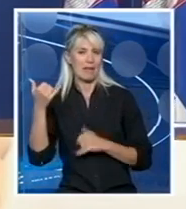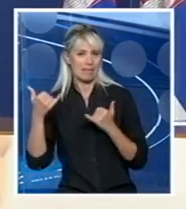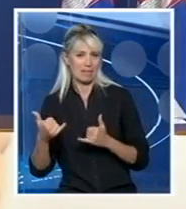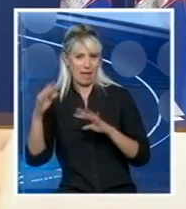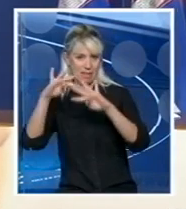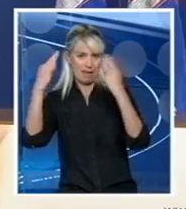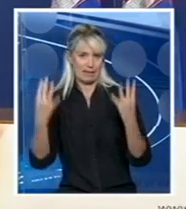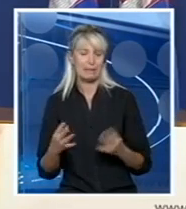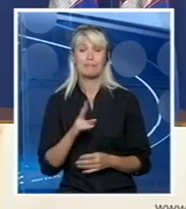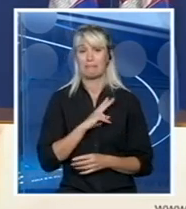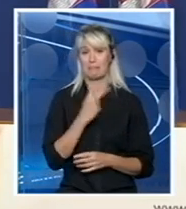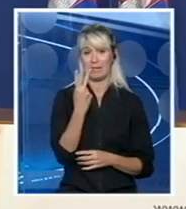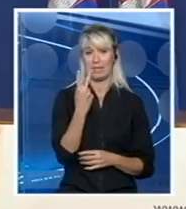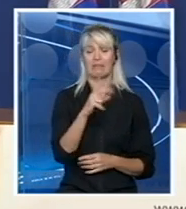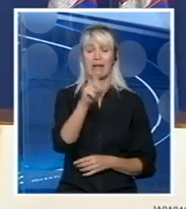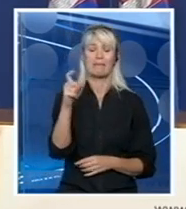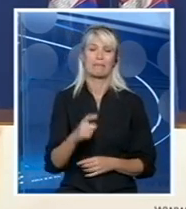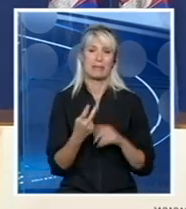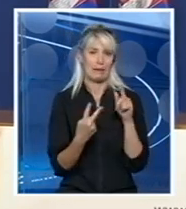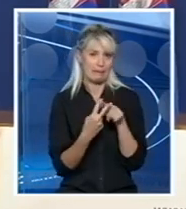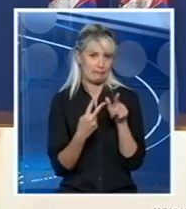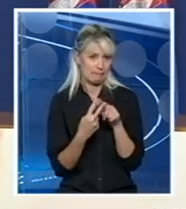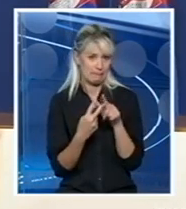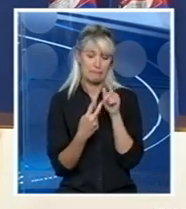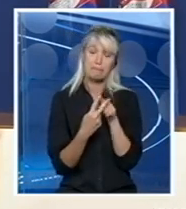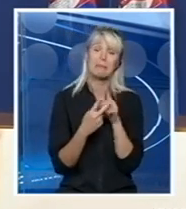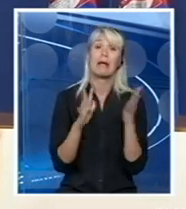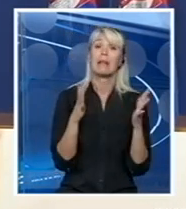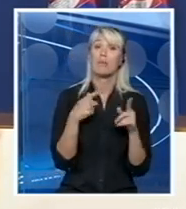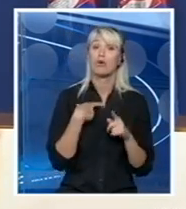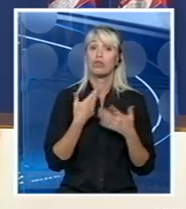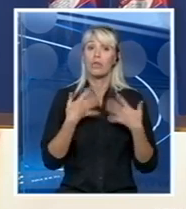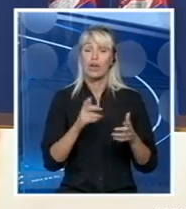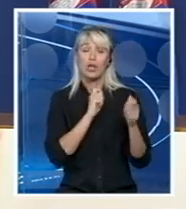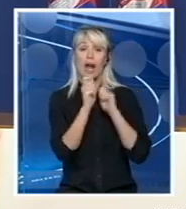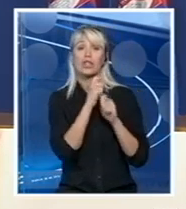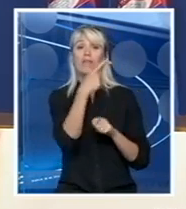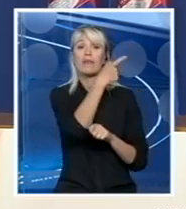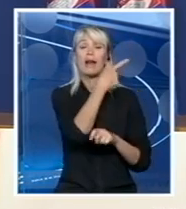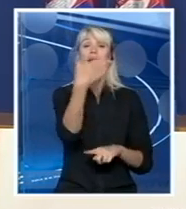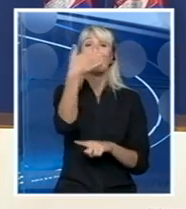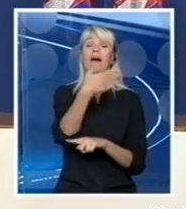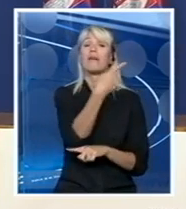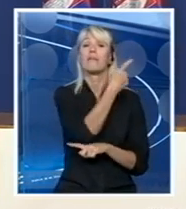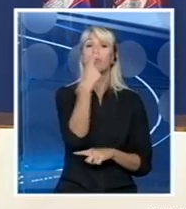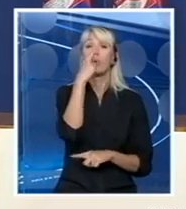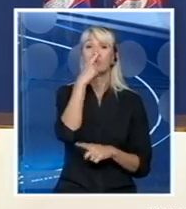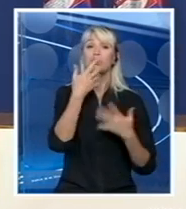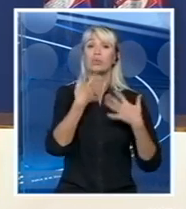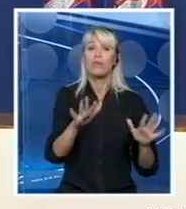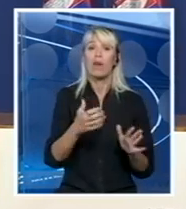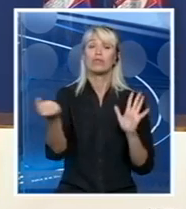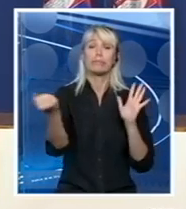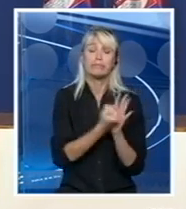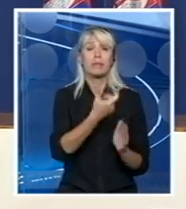dva pitanja. Da li smo u pregovorima možda sa kompanijom u Rusiji koja je prva registrovala vakcinu protiv koronavirusa?